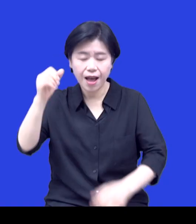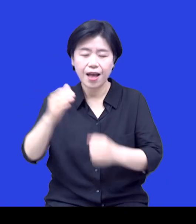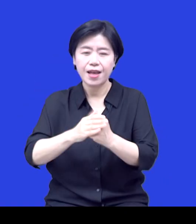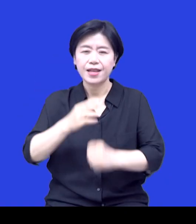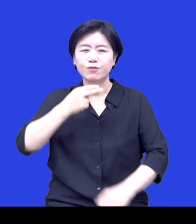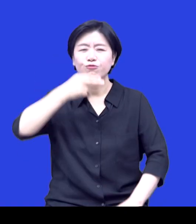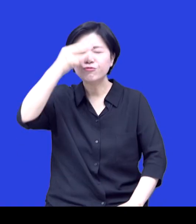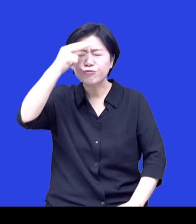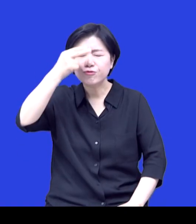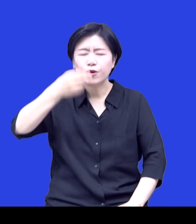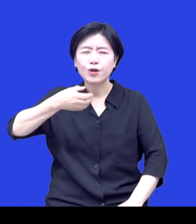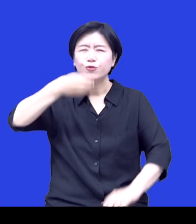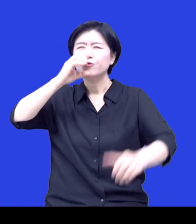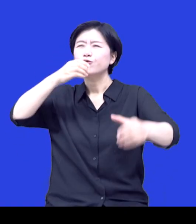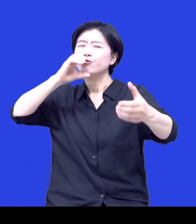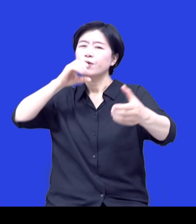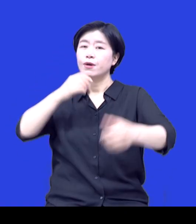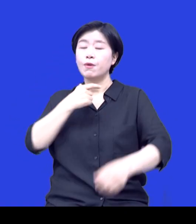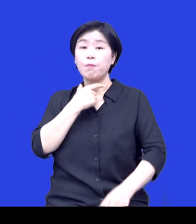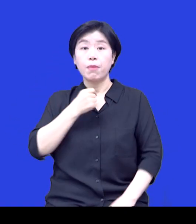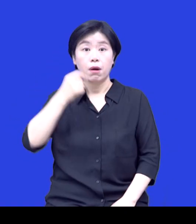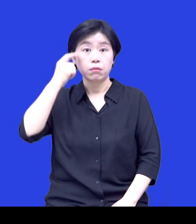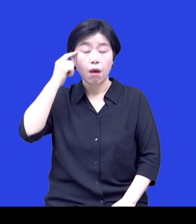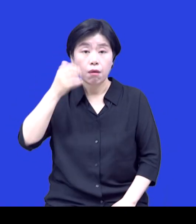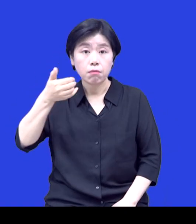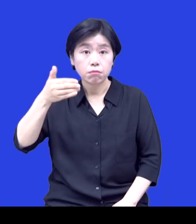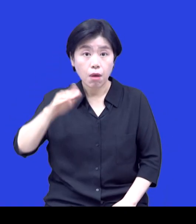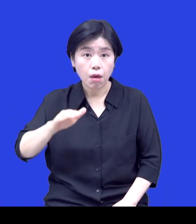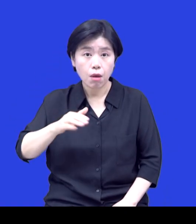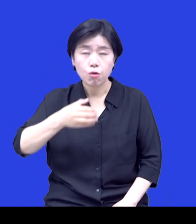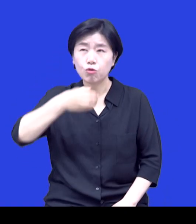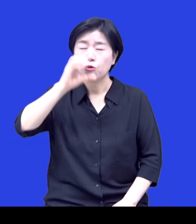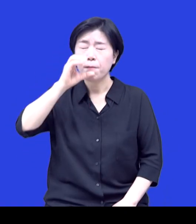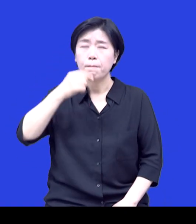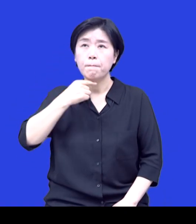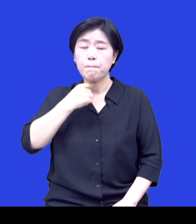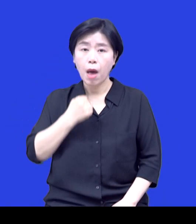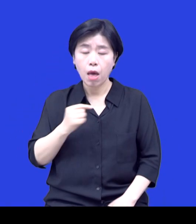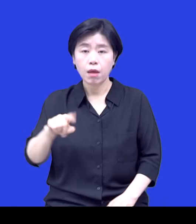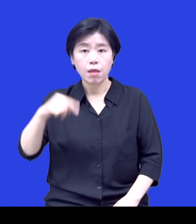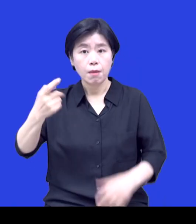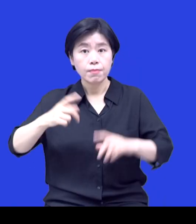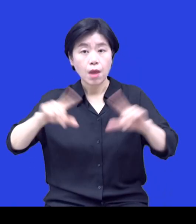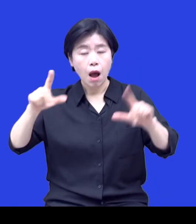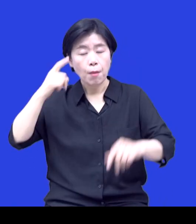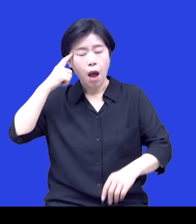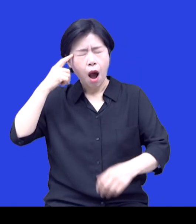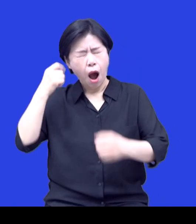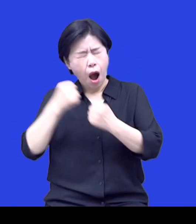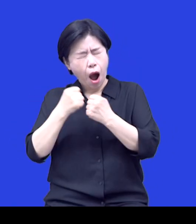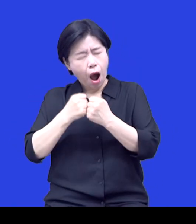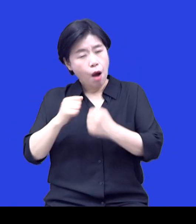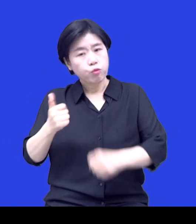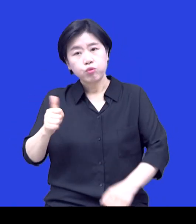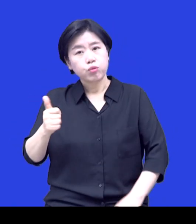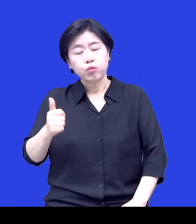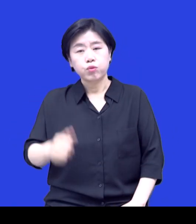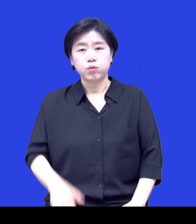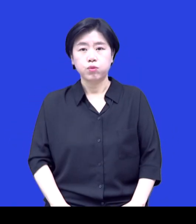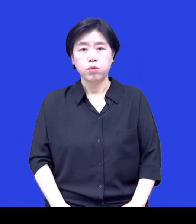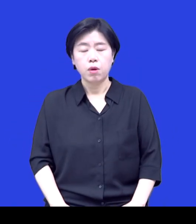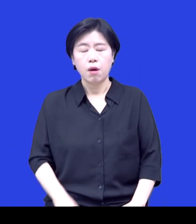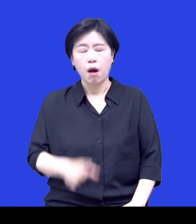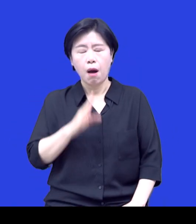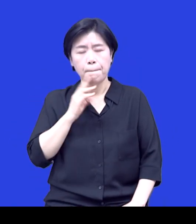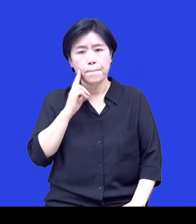이렇게 마시고 나면 너무나 부작용이 많이 나타나는 거야. 가가지고 막 그 다음 날에 머리가 빠개질 듯이 아프고 이런 일들이